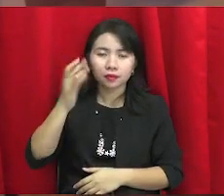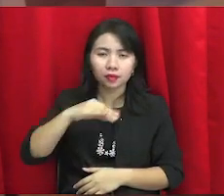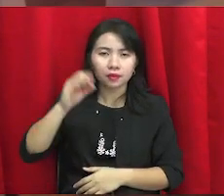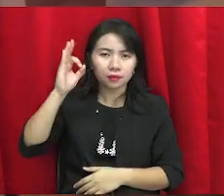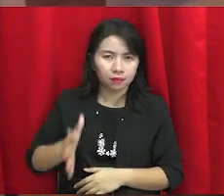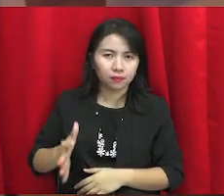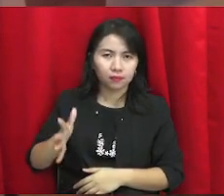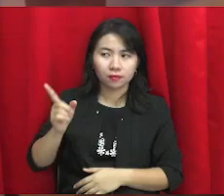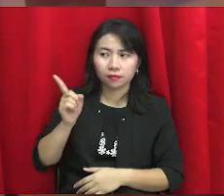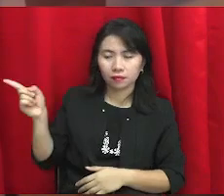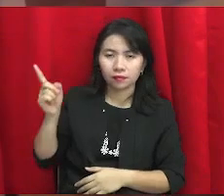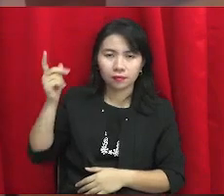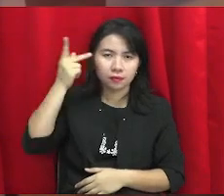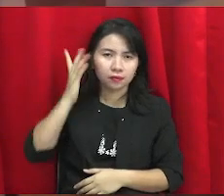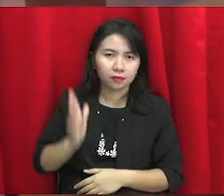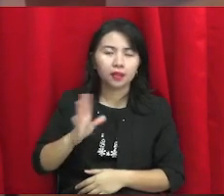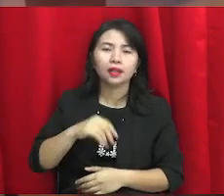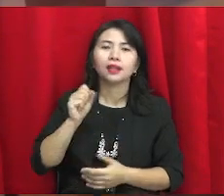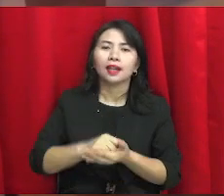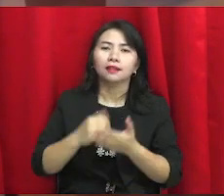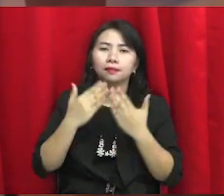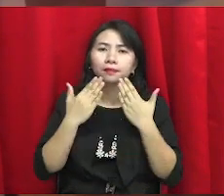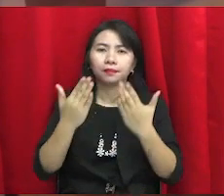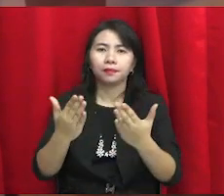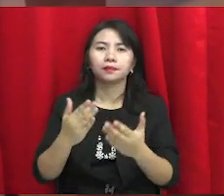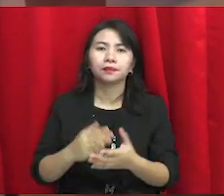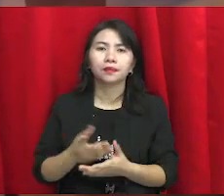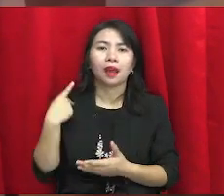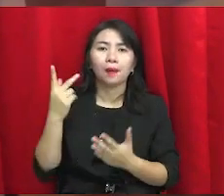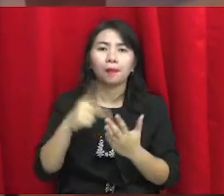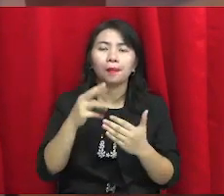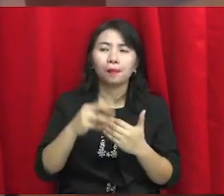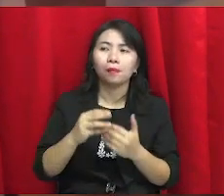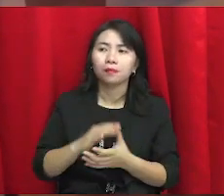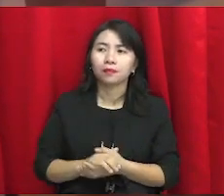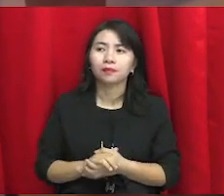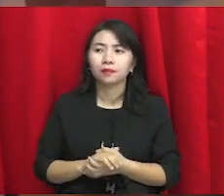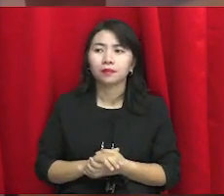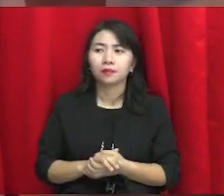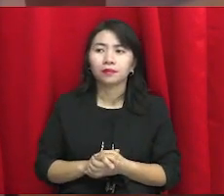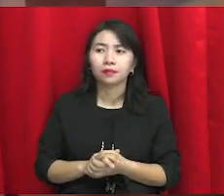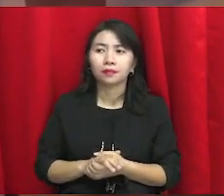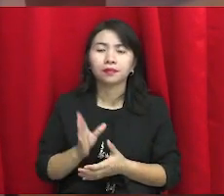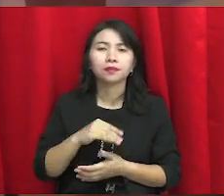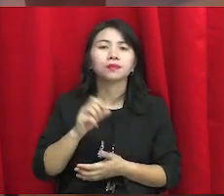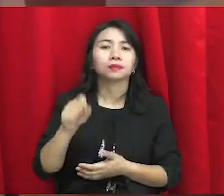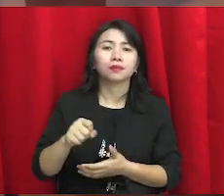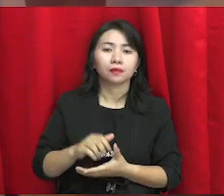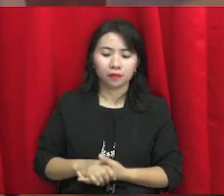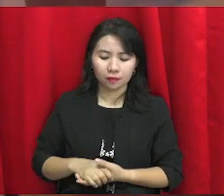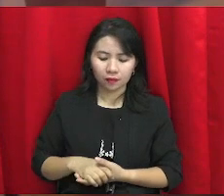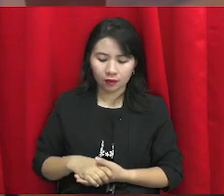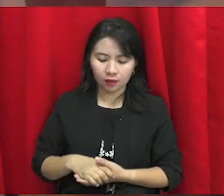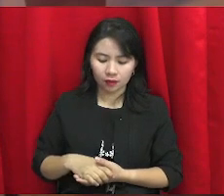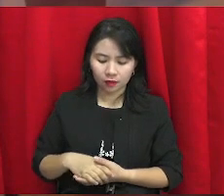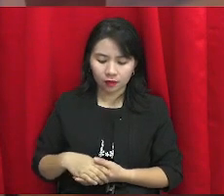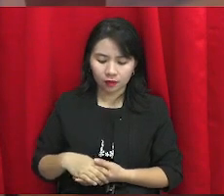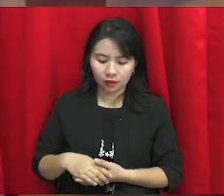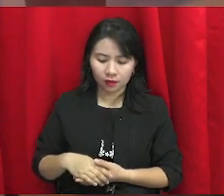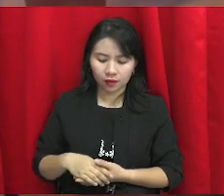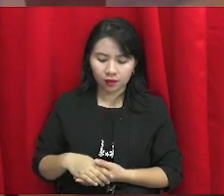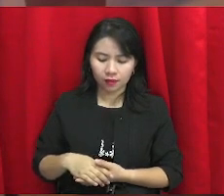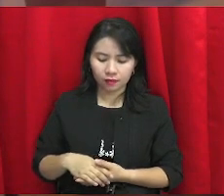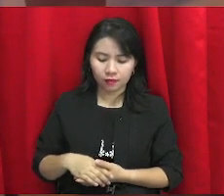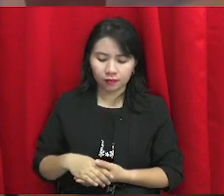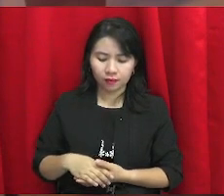you po sa nagkaroon din po kami ng programa kahapon. Sabi ko, nagpasalamat din po kay Pastor kanina doon sa nagkaroon po tayo ng